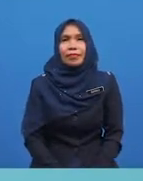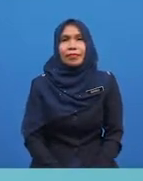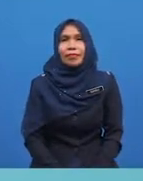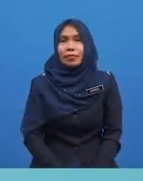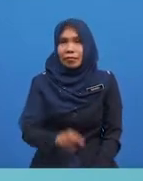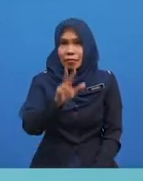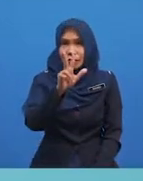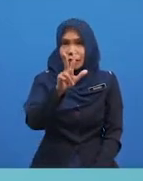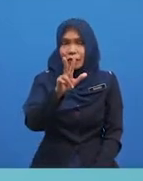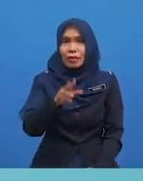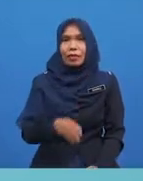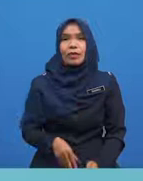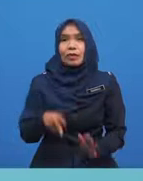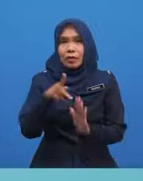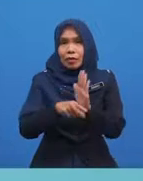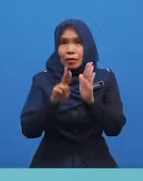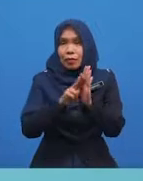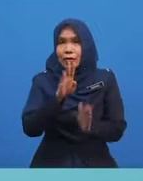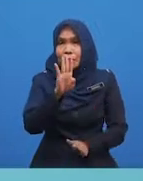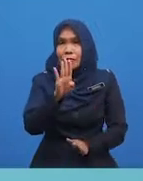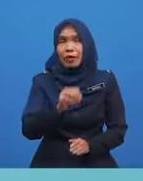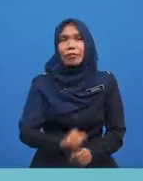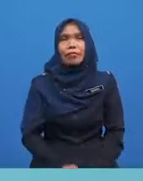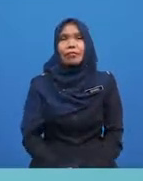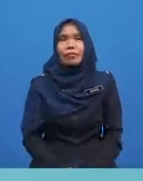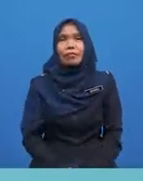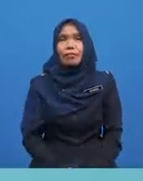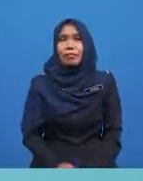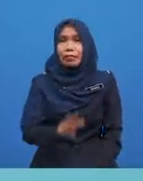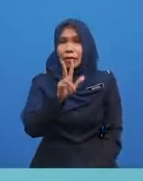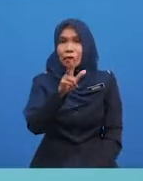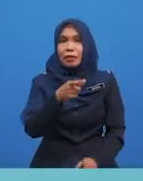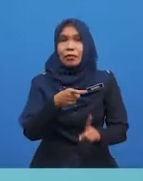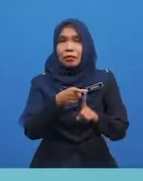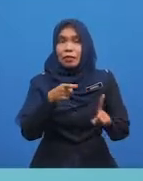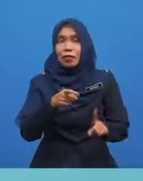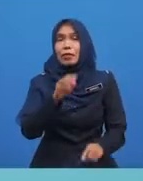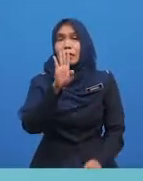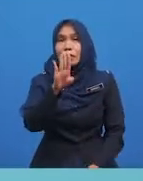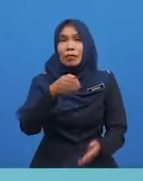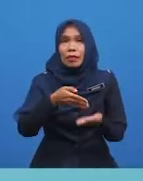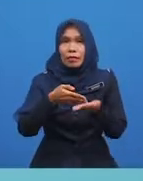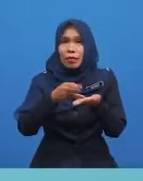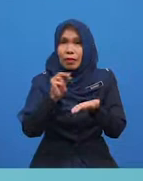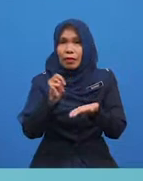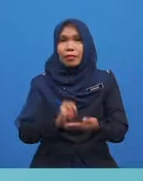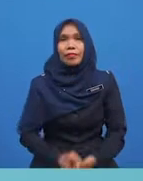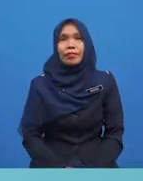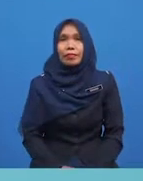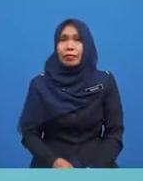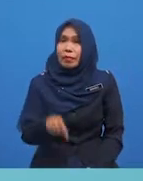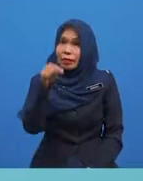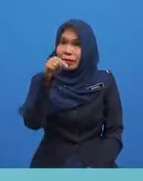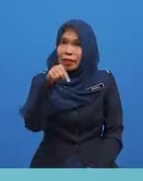Manakala 3/4 merupakan 3 daripada 4 bahagian.